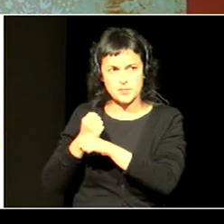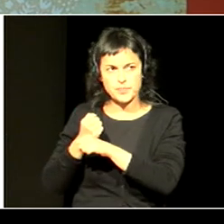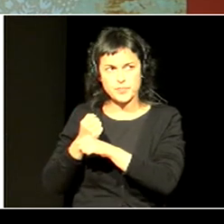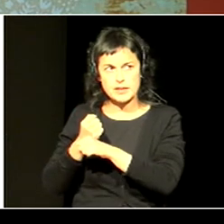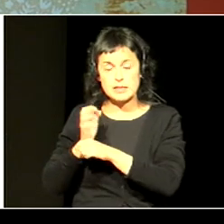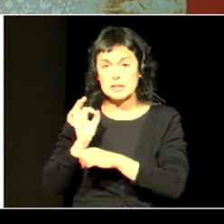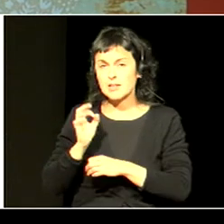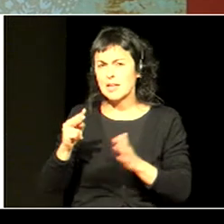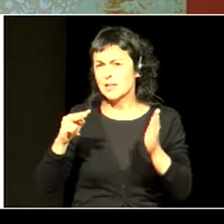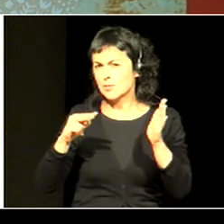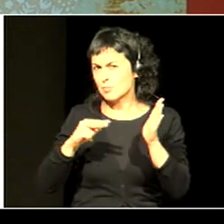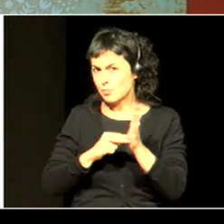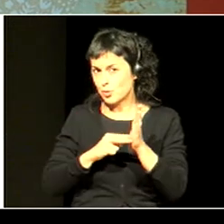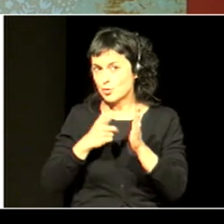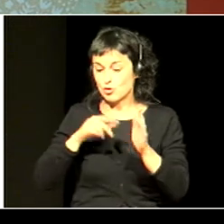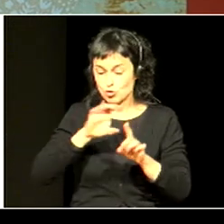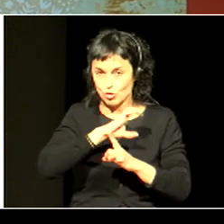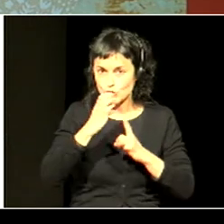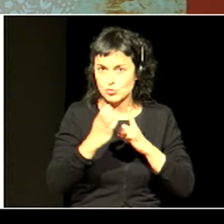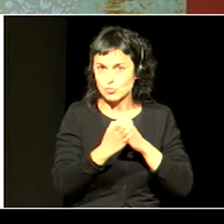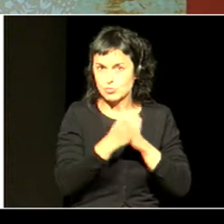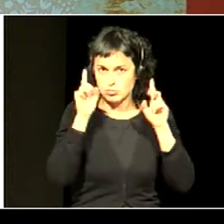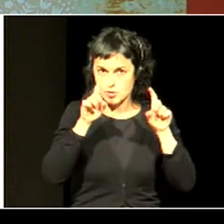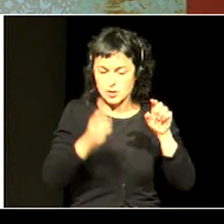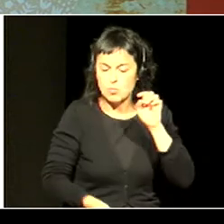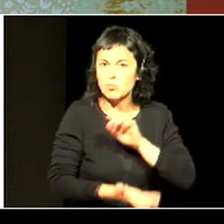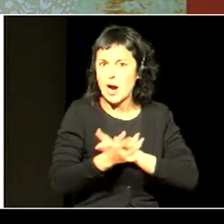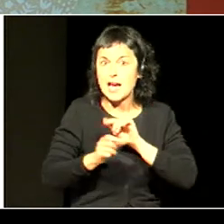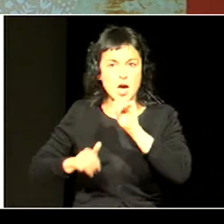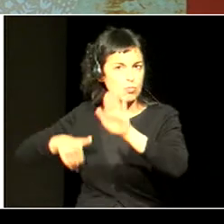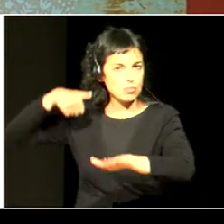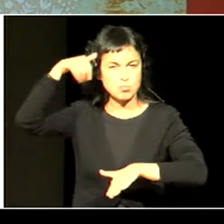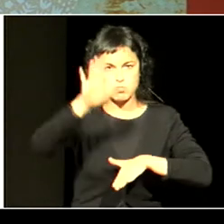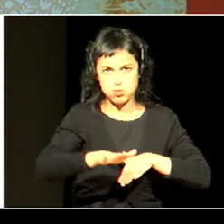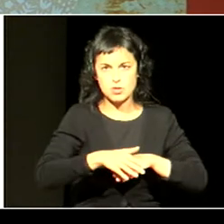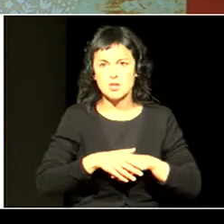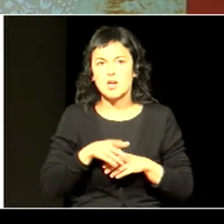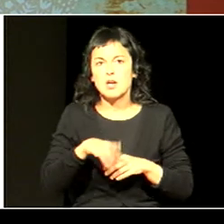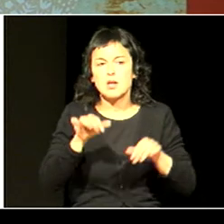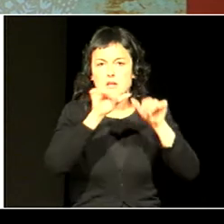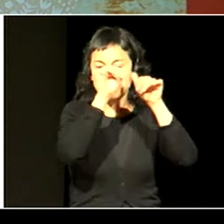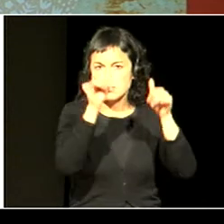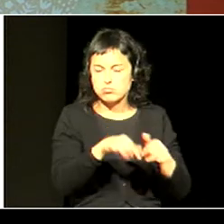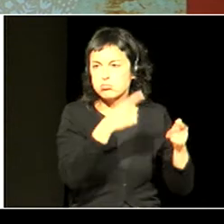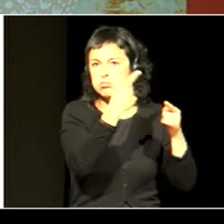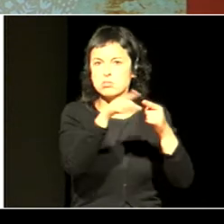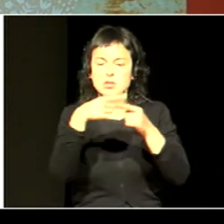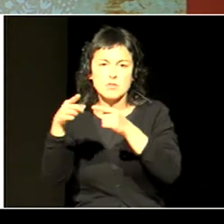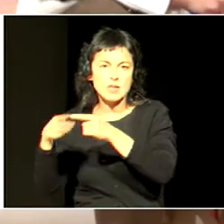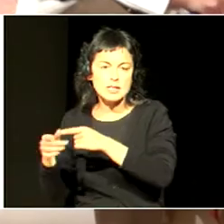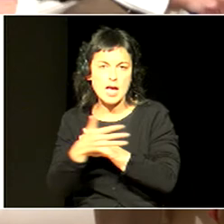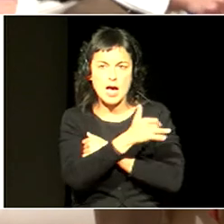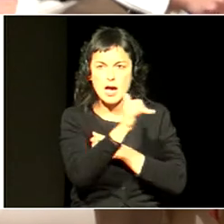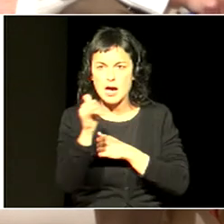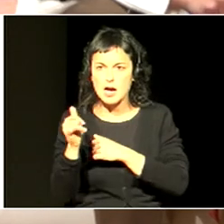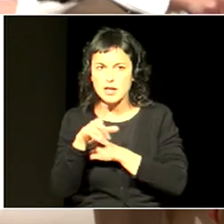ba, ikas komunidade bihurtu gendunean, ba, horre mongen dula bebai salto handi bat, ez da? Ba, horre eredua dagoz, elkarbizitzako ereduak, eta gu